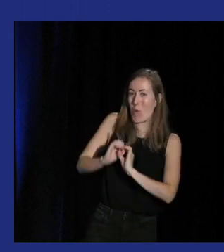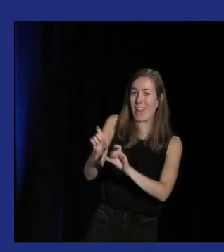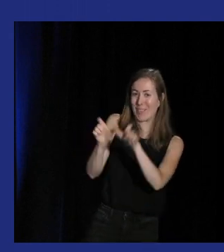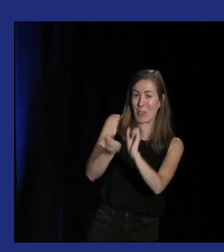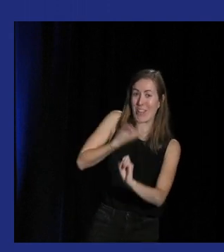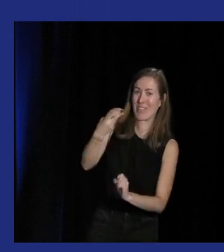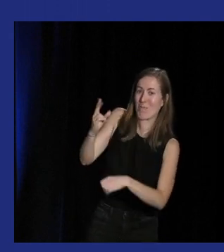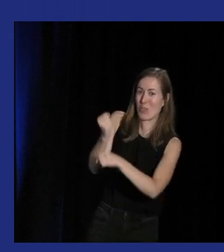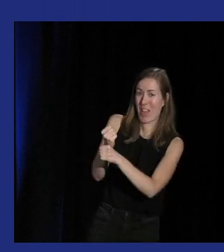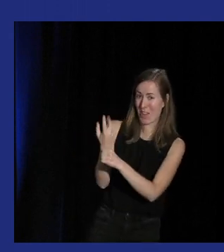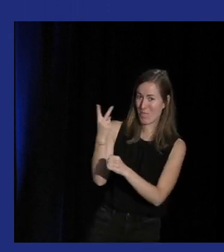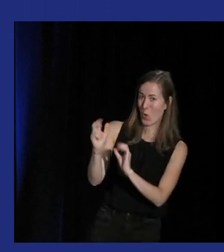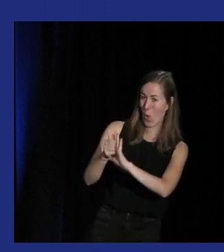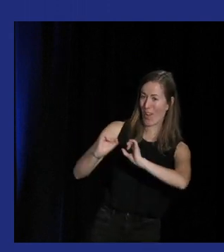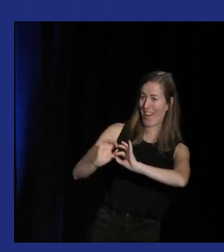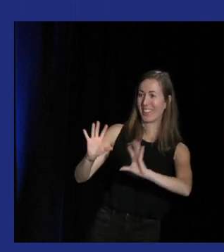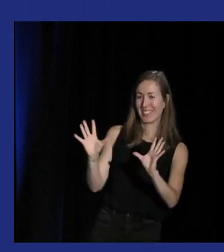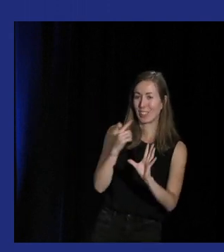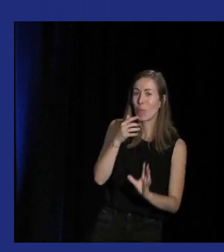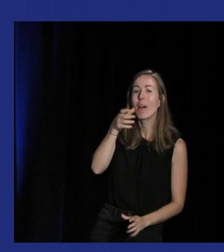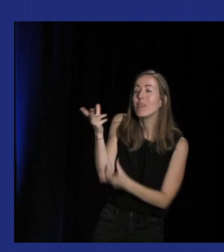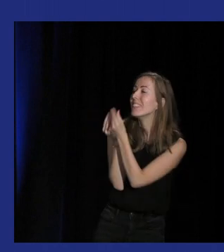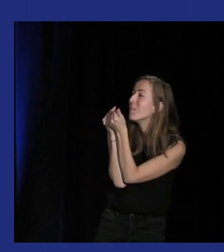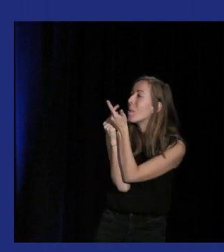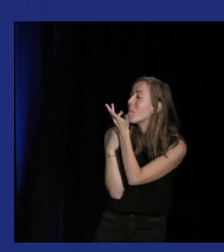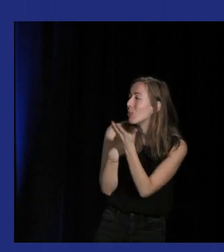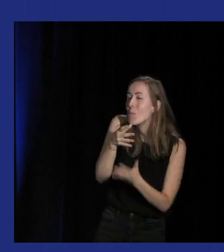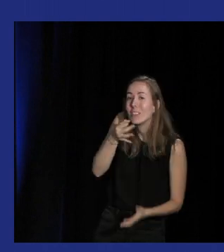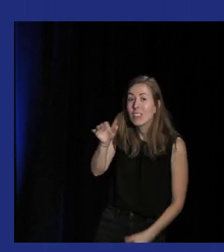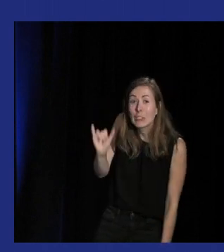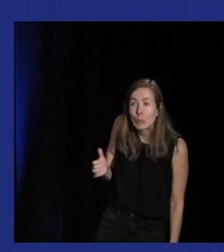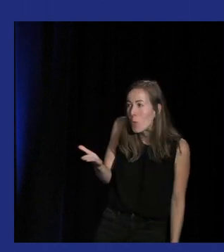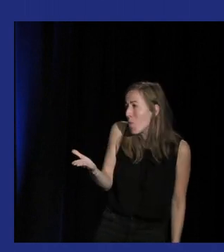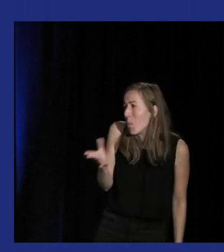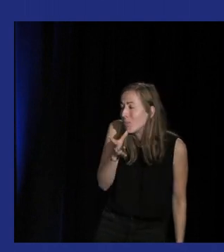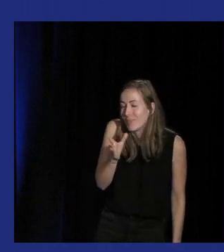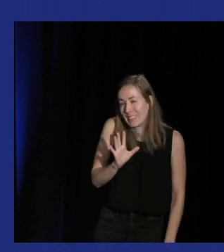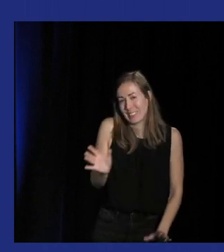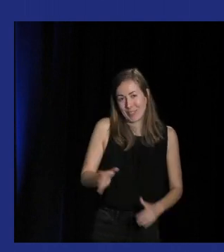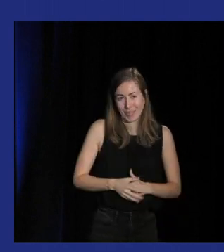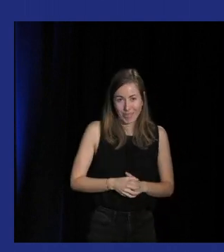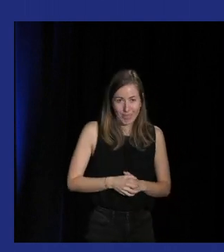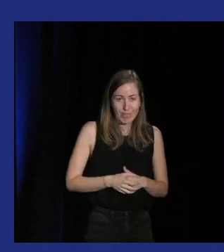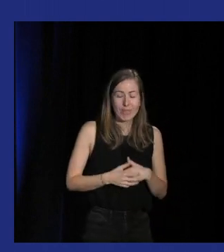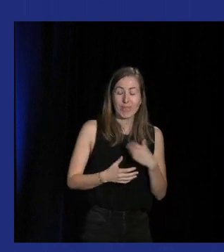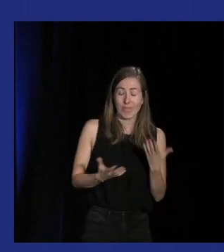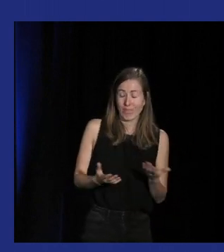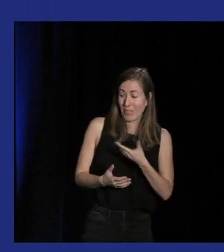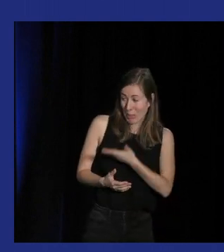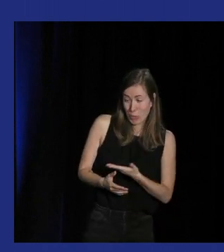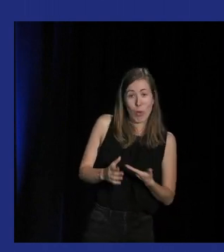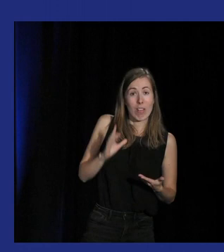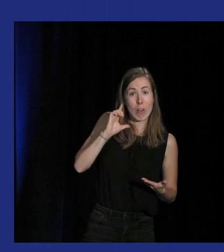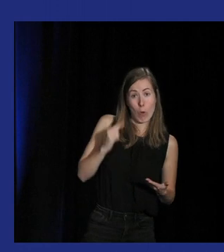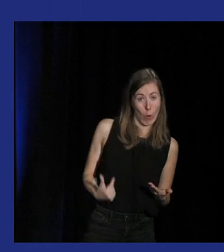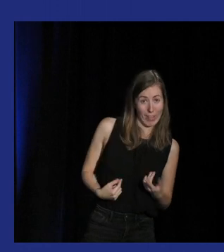j'essaie de pas empiéter je vais pas dire à son designer mais c'est nul ce que tu as fait et toi Lauriane finalement en fait ce que tu fais chez slow club